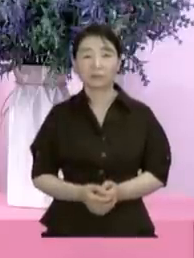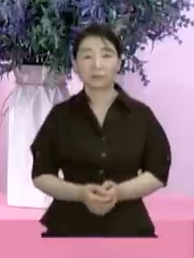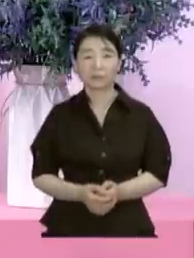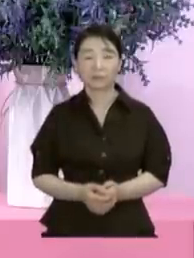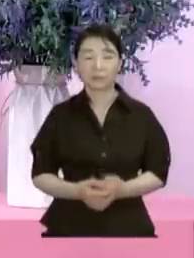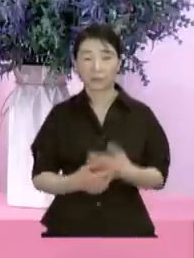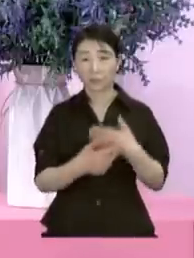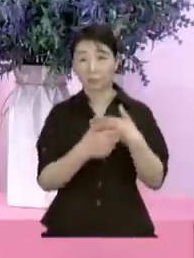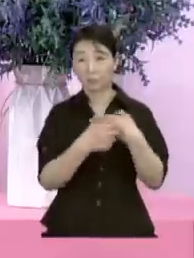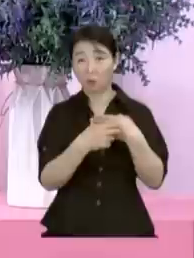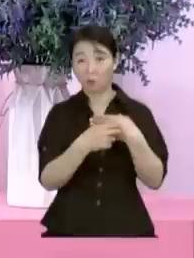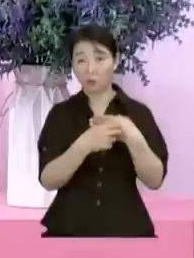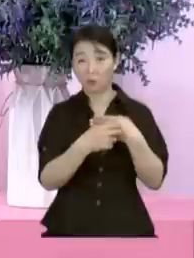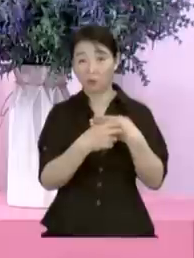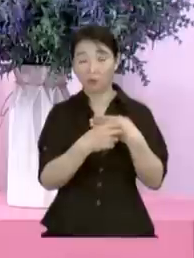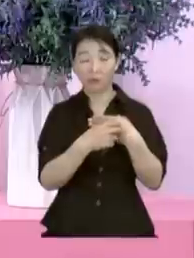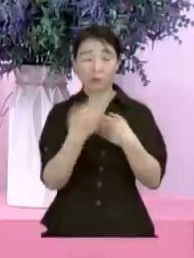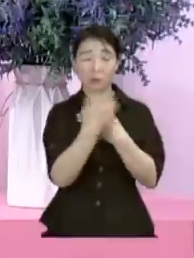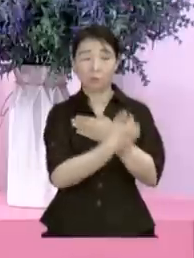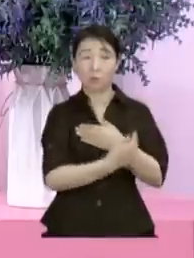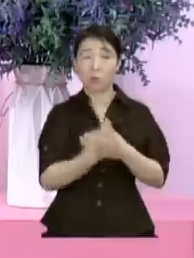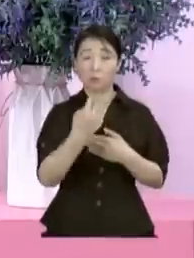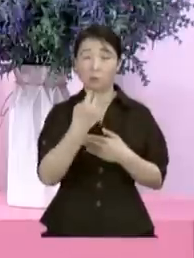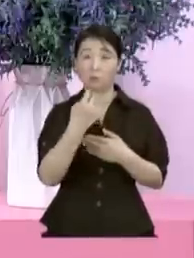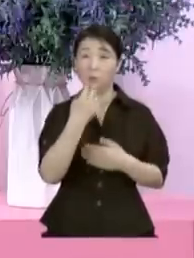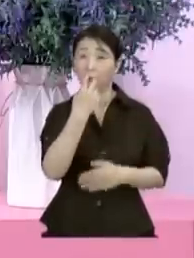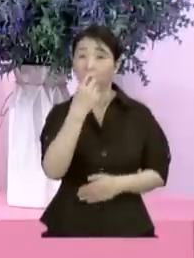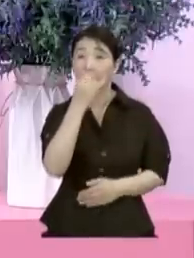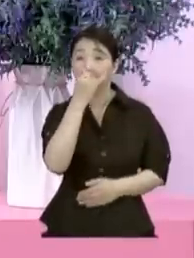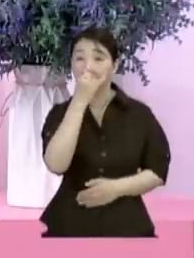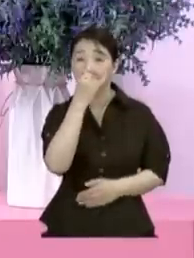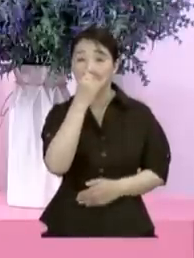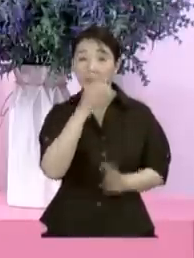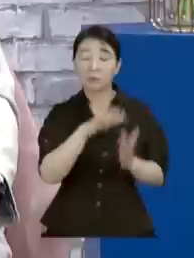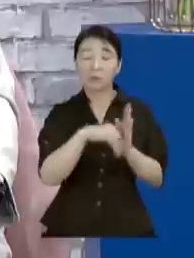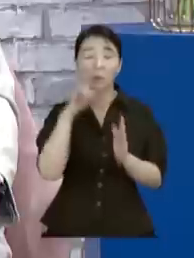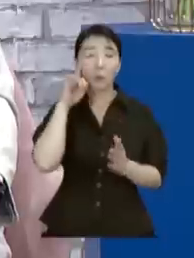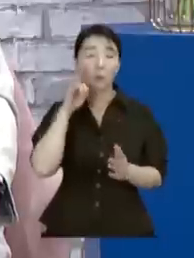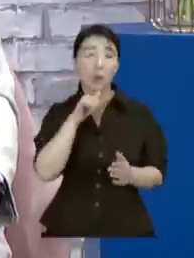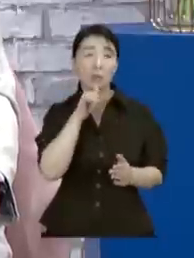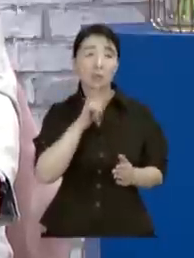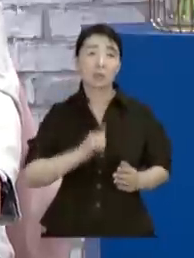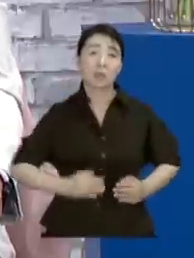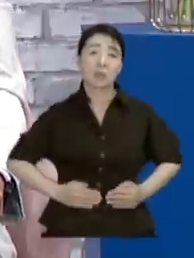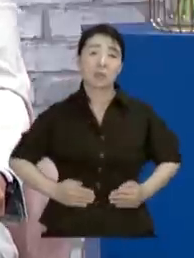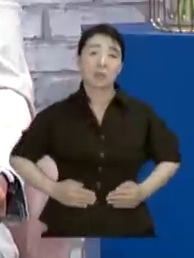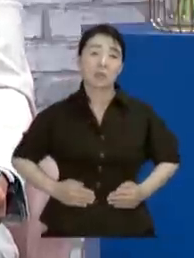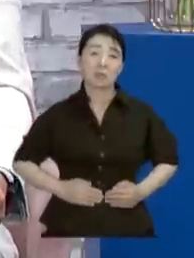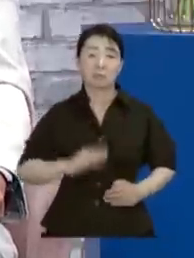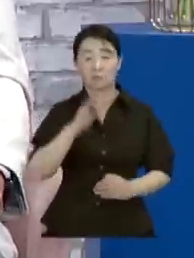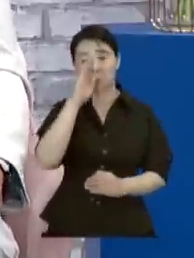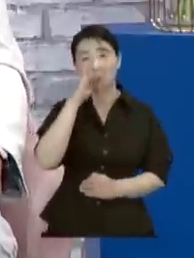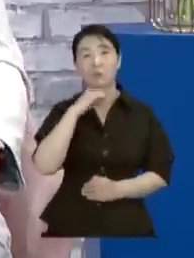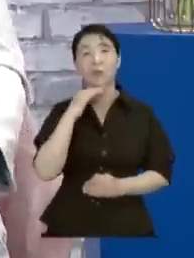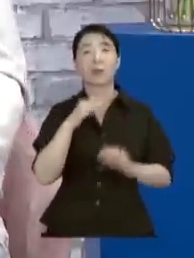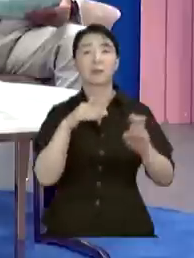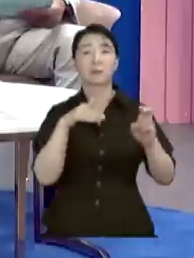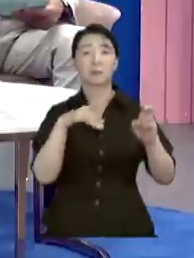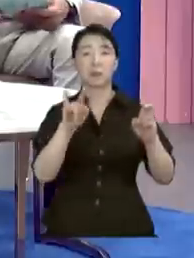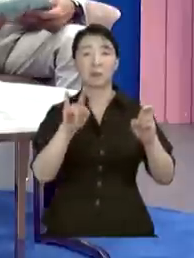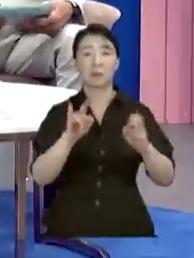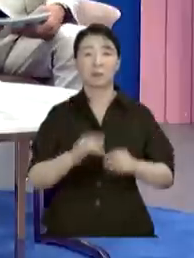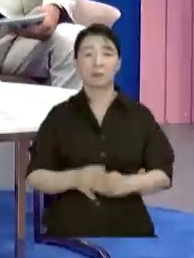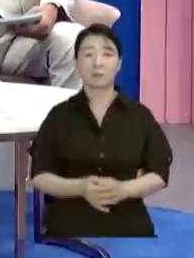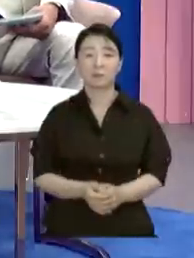병원에 가서 이제 다 건강검진을 하거든요. 네네네. 근데 만성신부전증이다. 어머! 20살인데? 예, 예,